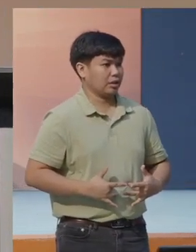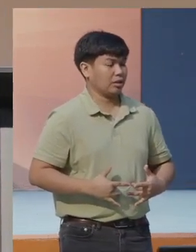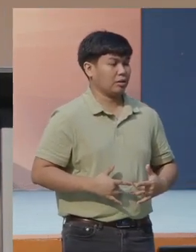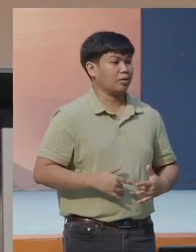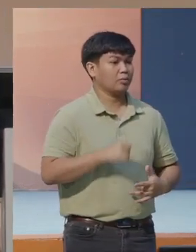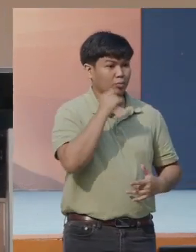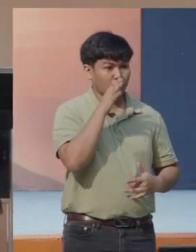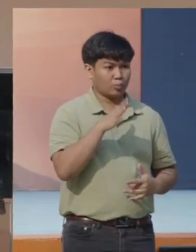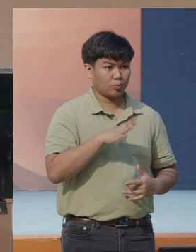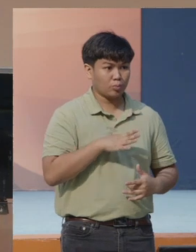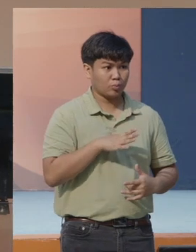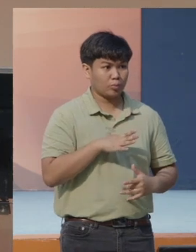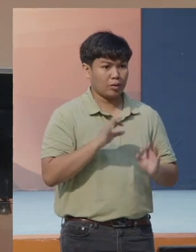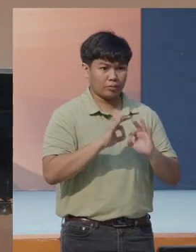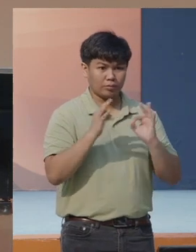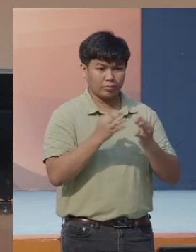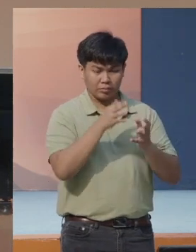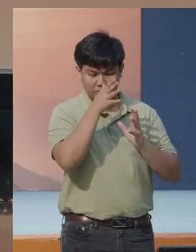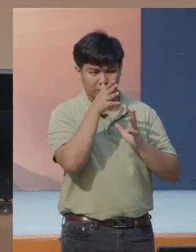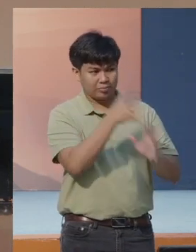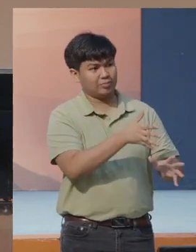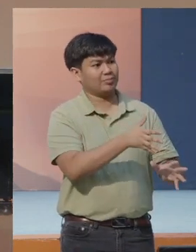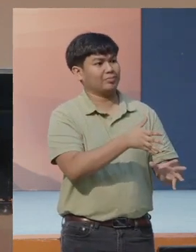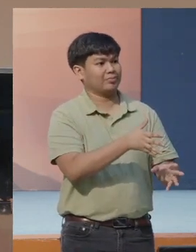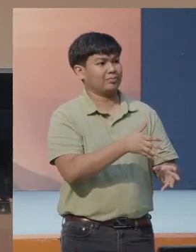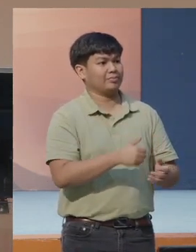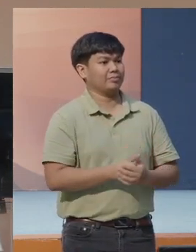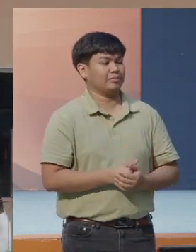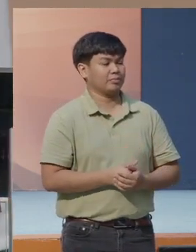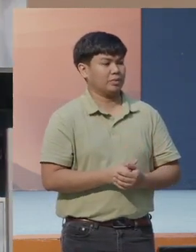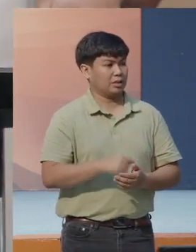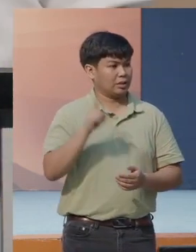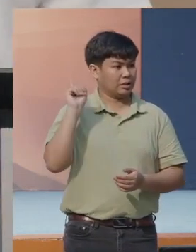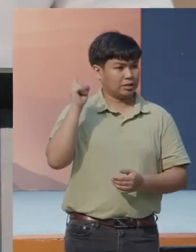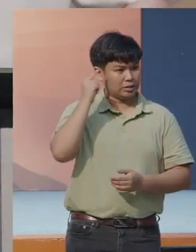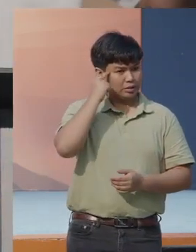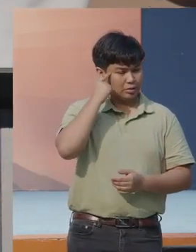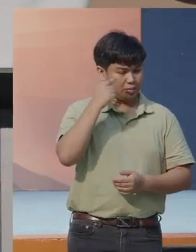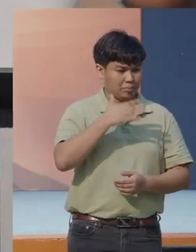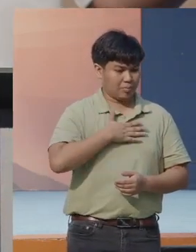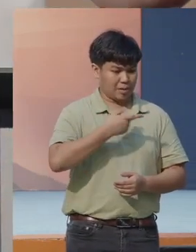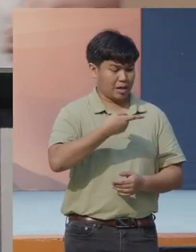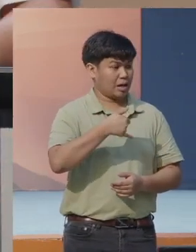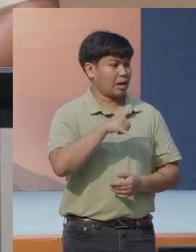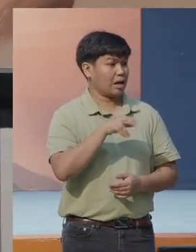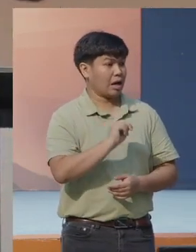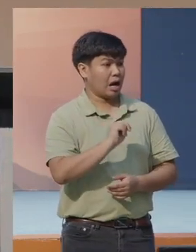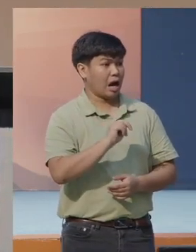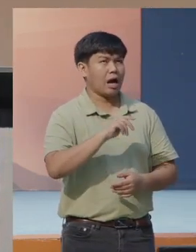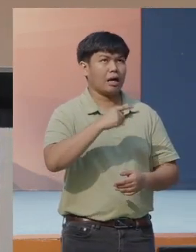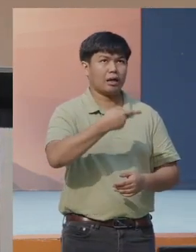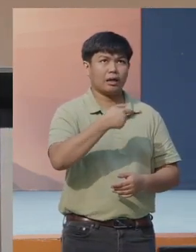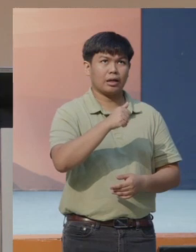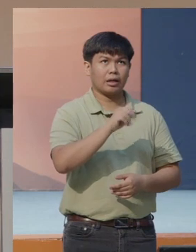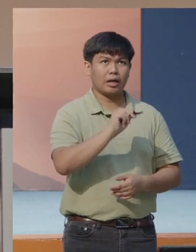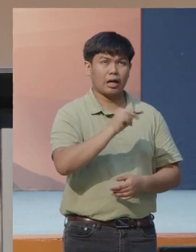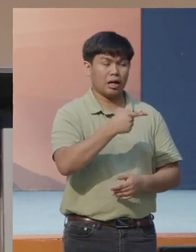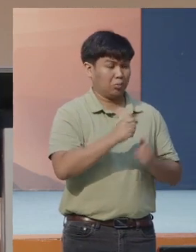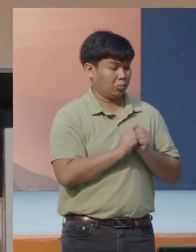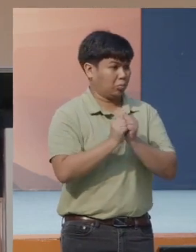eh. Akala niya nung una, yung gang ko, love na love nila ako, lagi kami magkakasama. Pero nung nakulong na